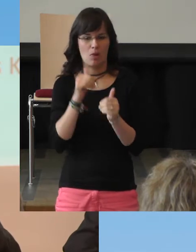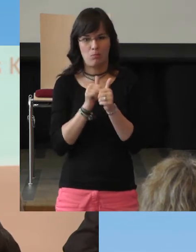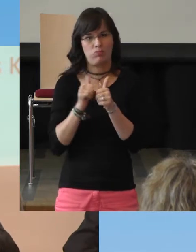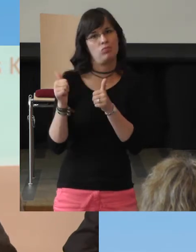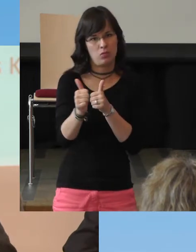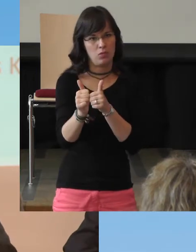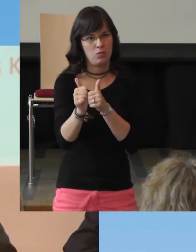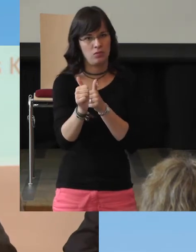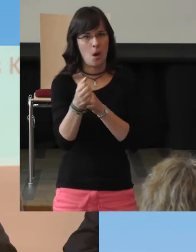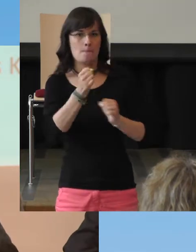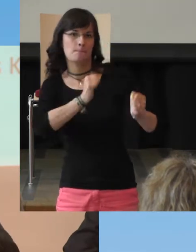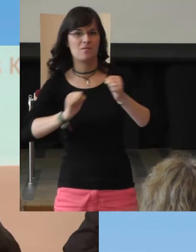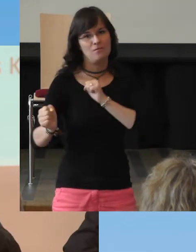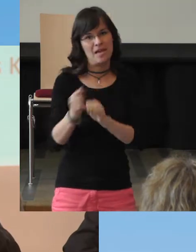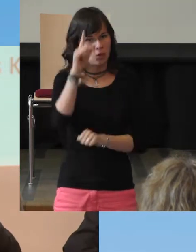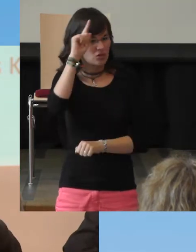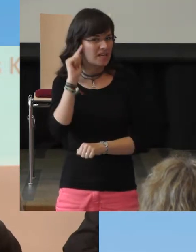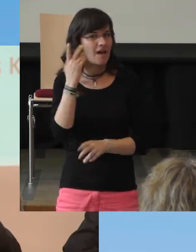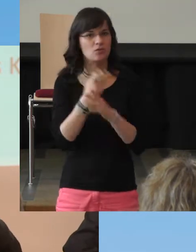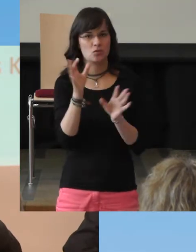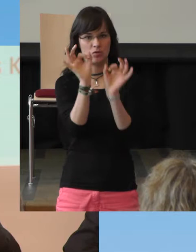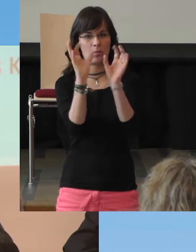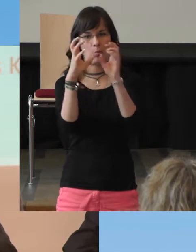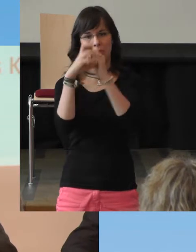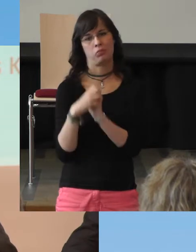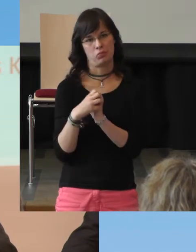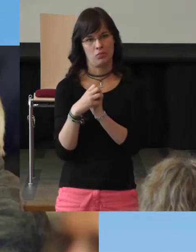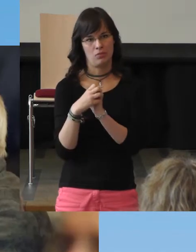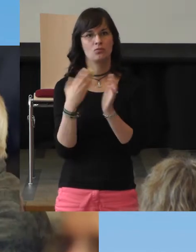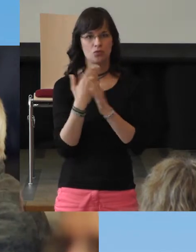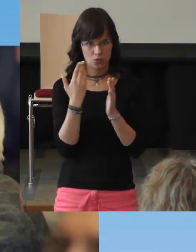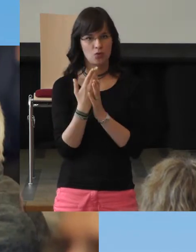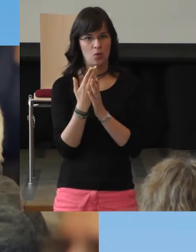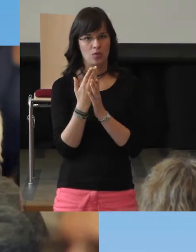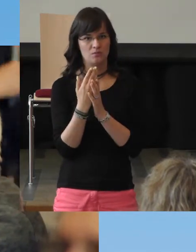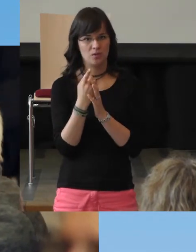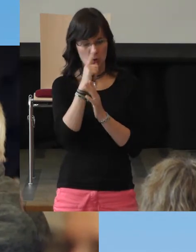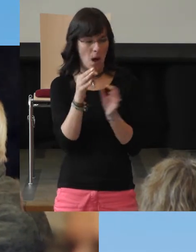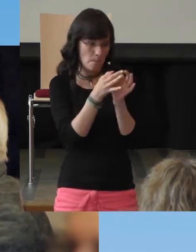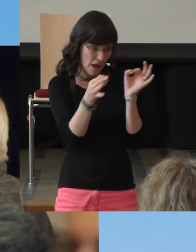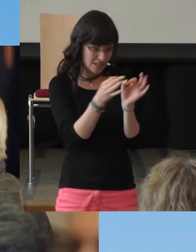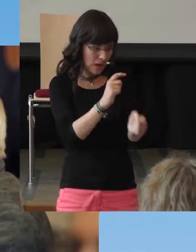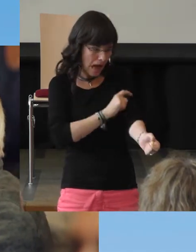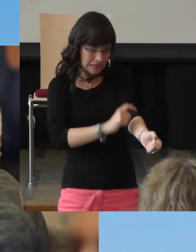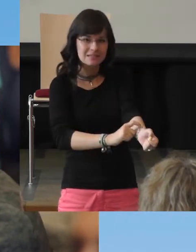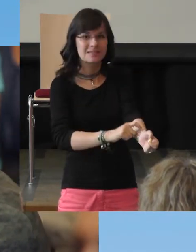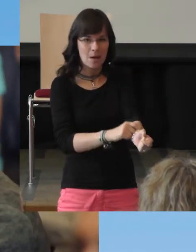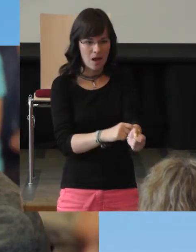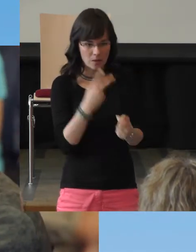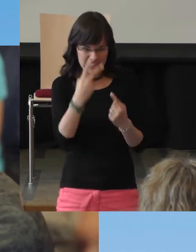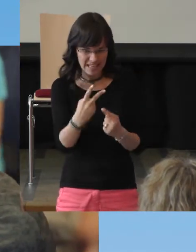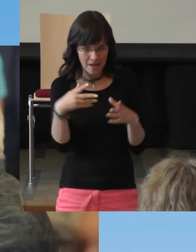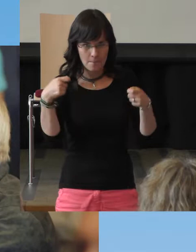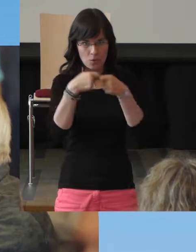geschädigt sind, die man also nicht nur bei der Messung, sondern auch sichtbar durch den Muskelschwund feststellen kann. die Frage Frage natürlich welche Ursache hat die